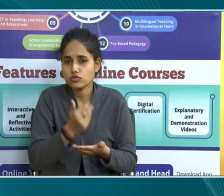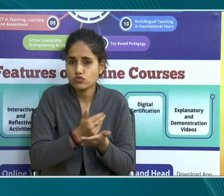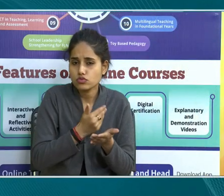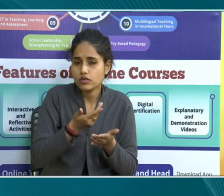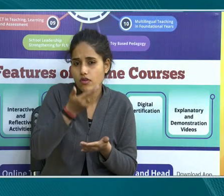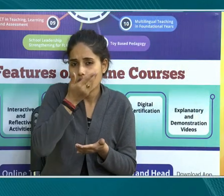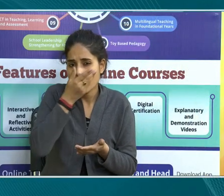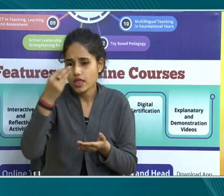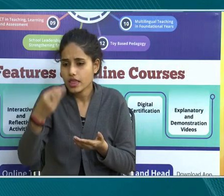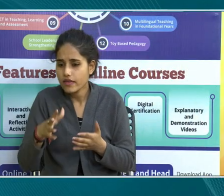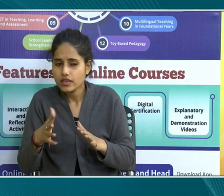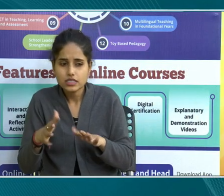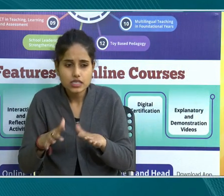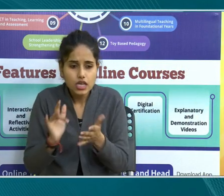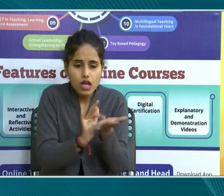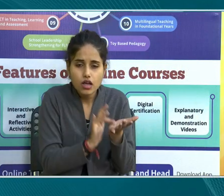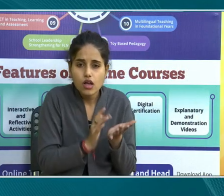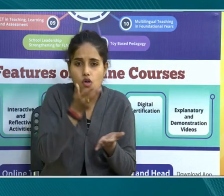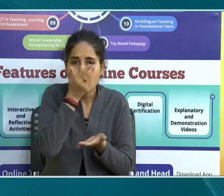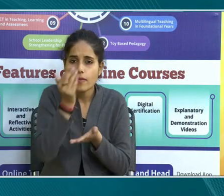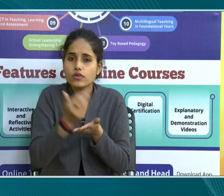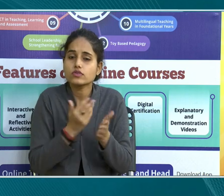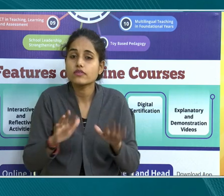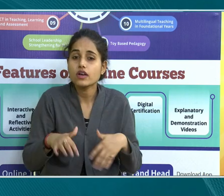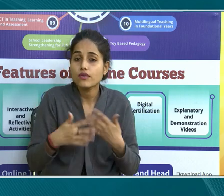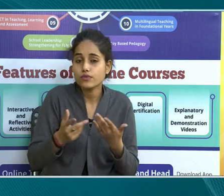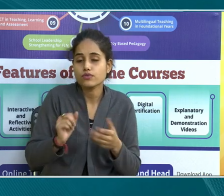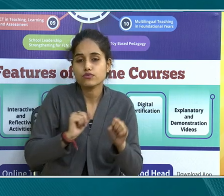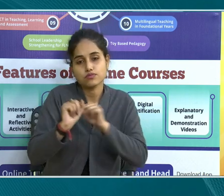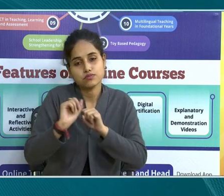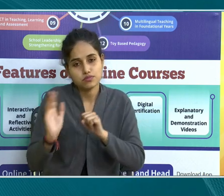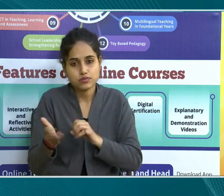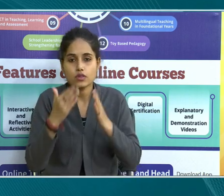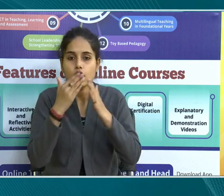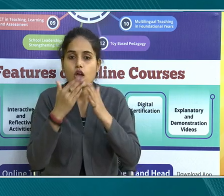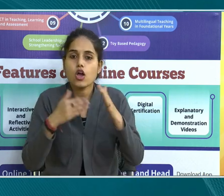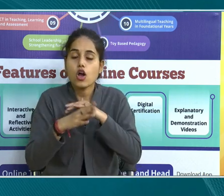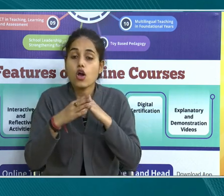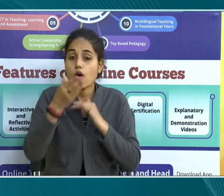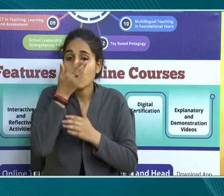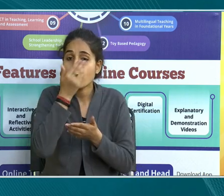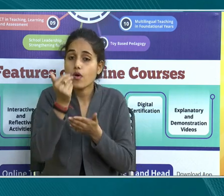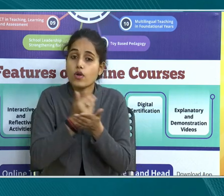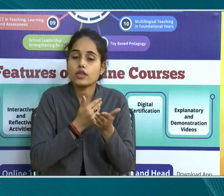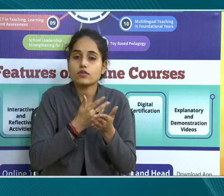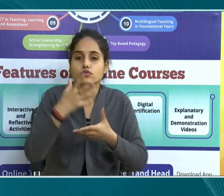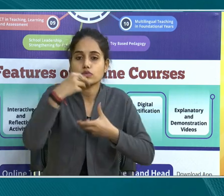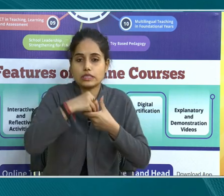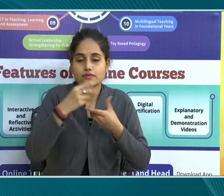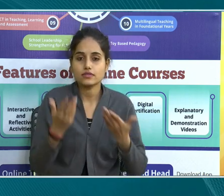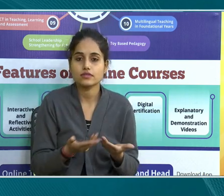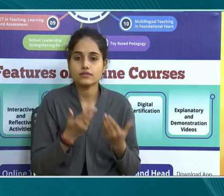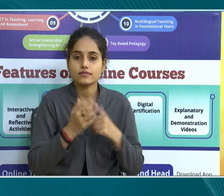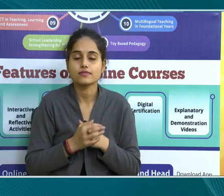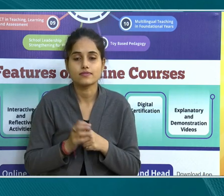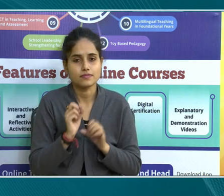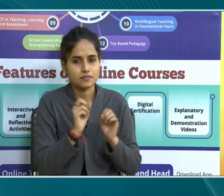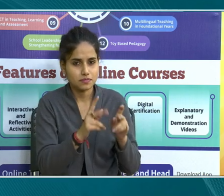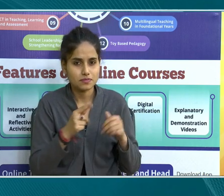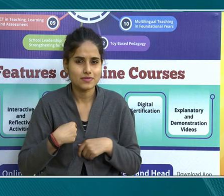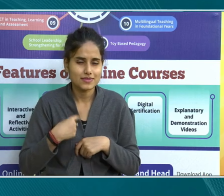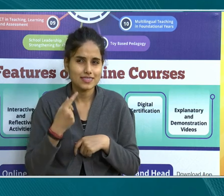मेंजर्स लेके आईए जो एपलाई कर सके अपने घर में और वाटर को कंजर्व कर सके बिलकुल और मुझे ऐसे